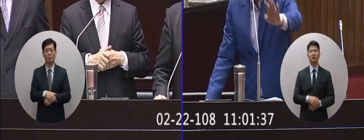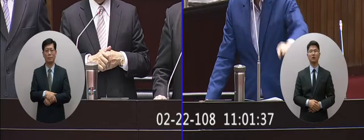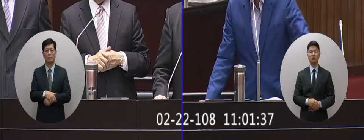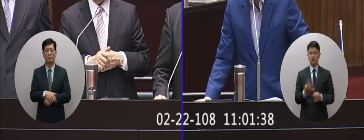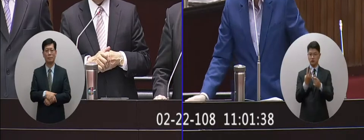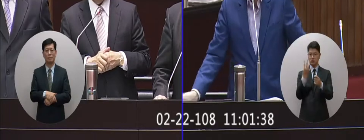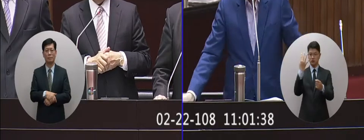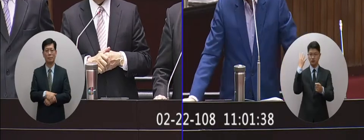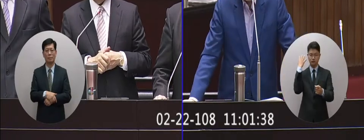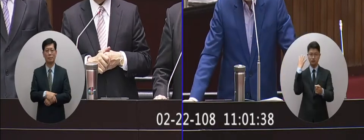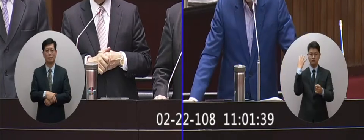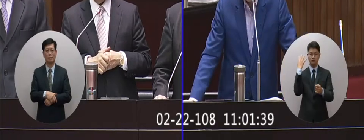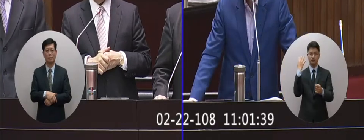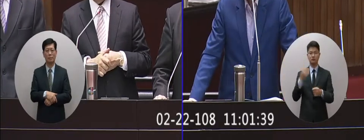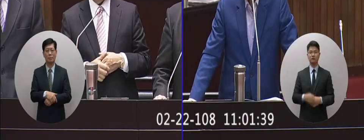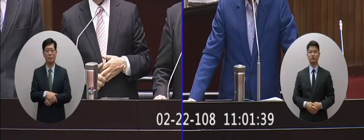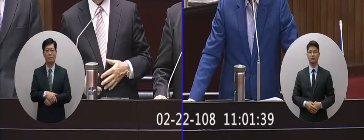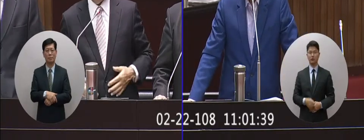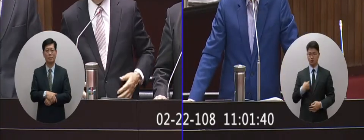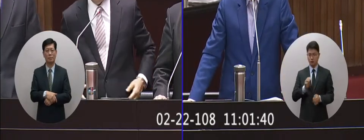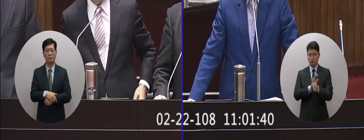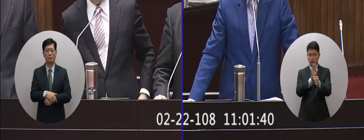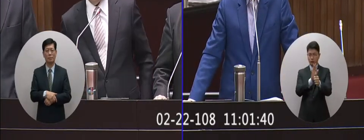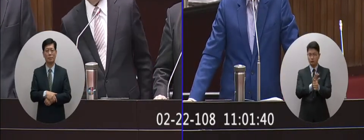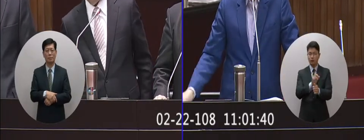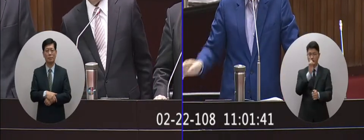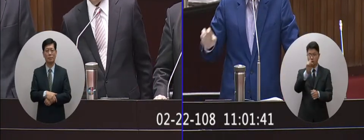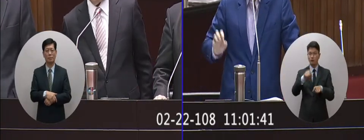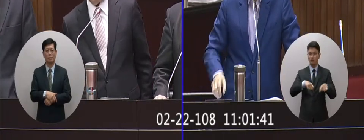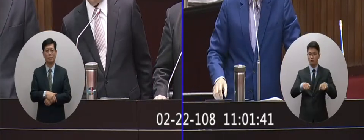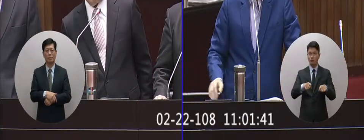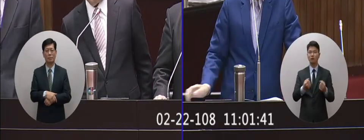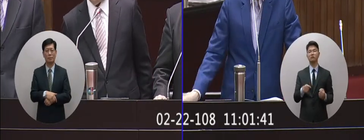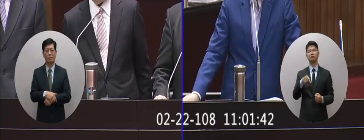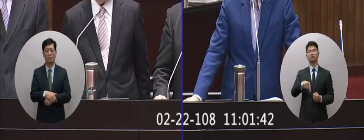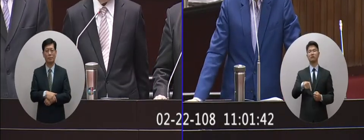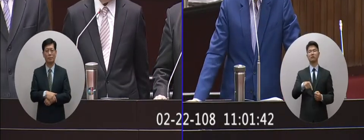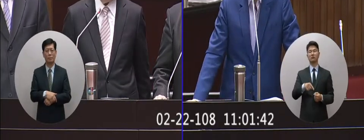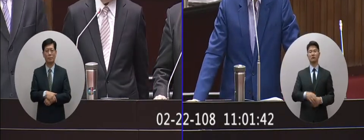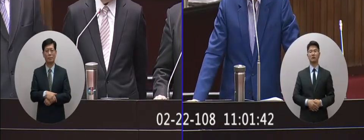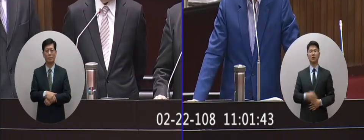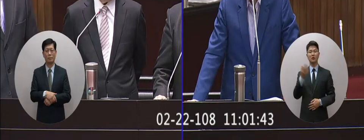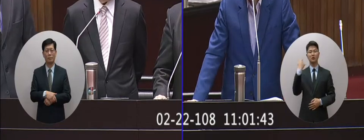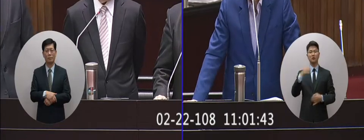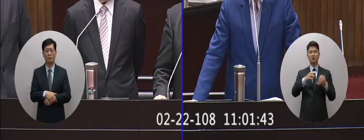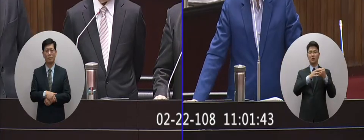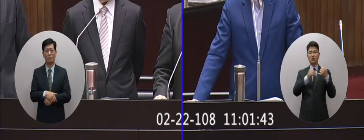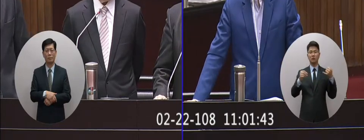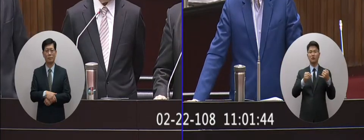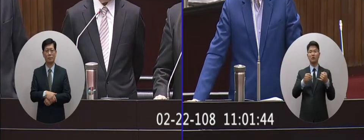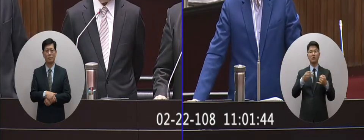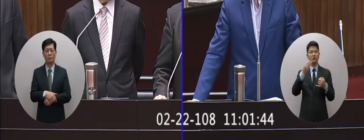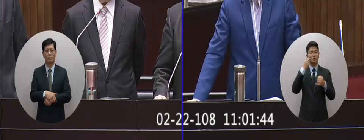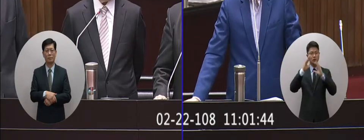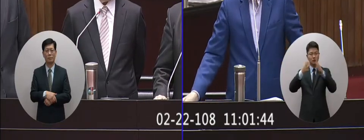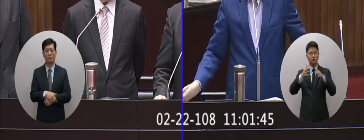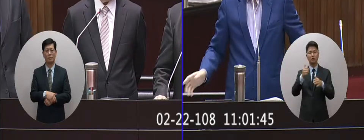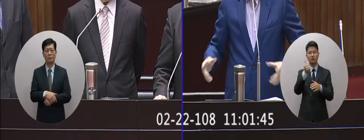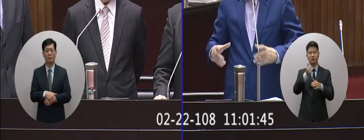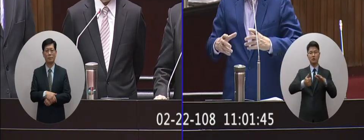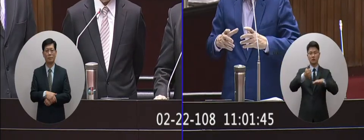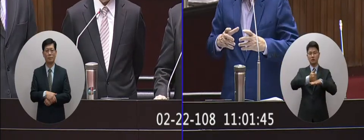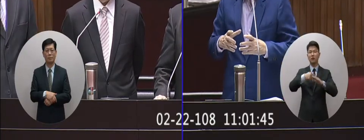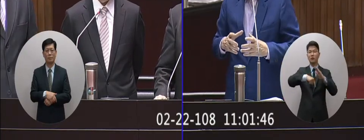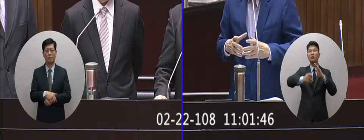4年前。我推动了一个，就在这里，那时候是毛治国先生当院长。